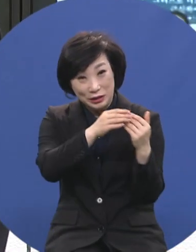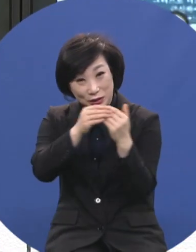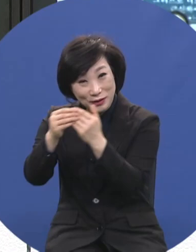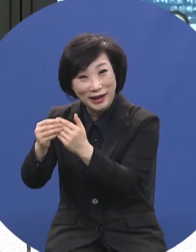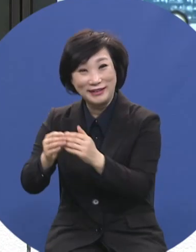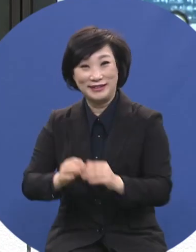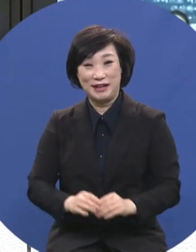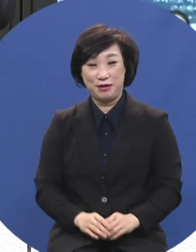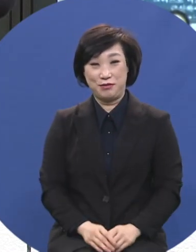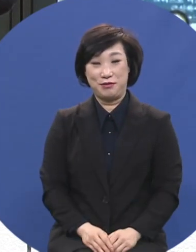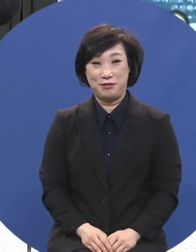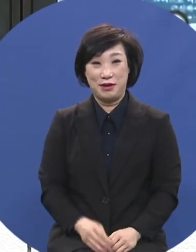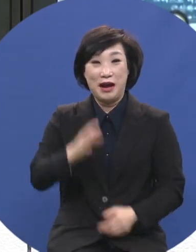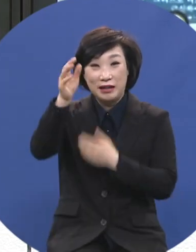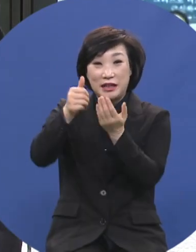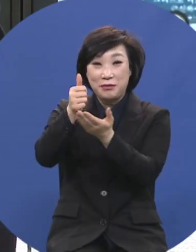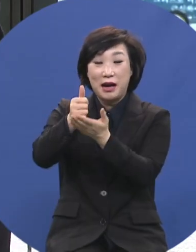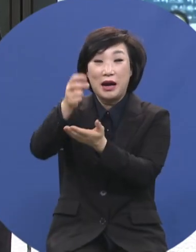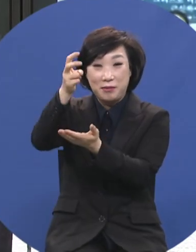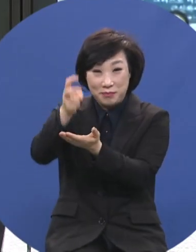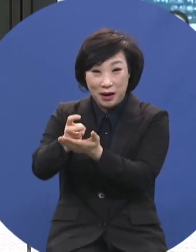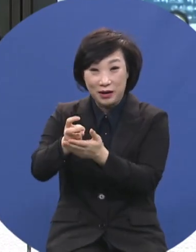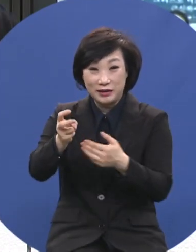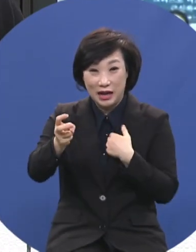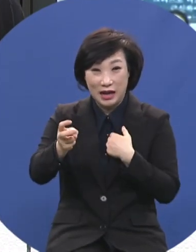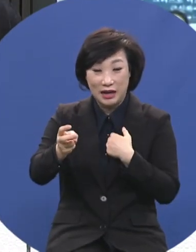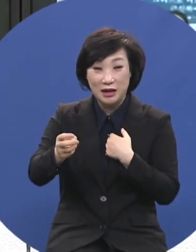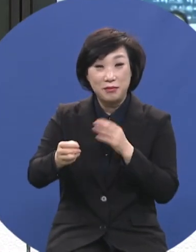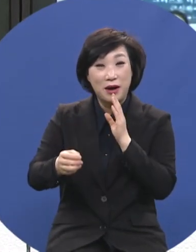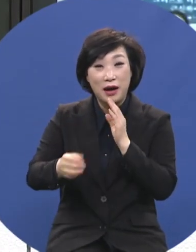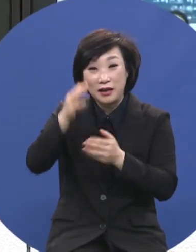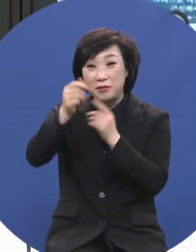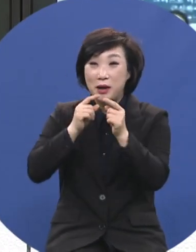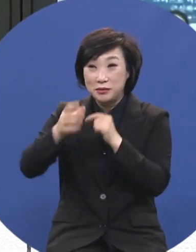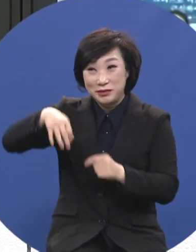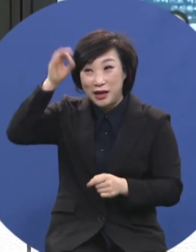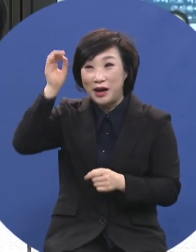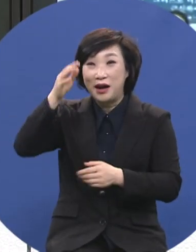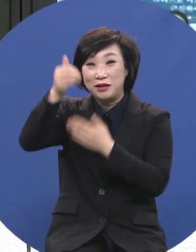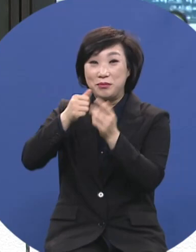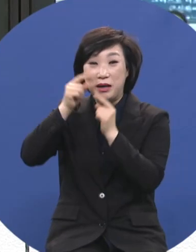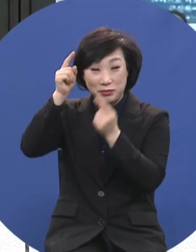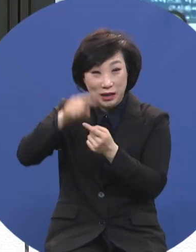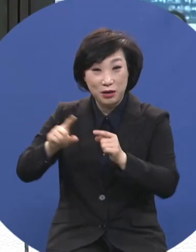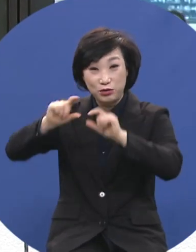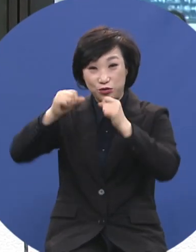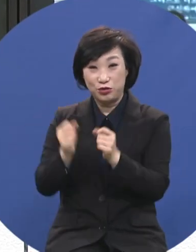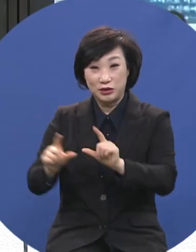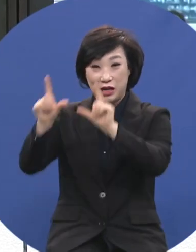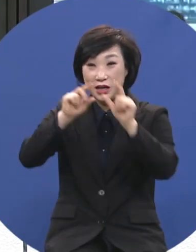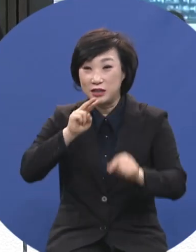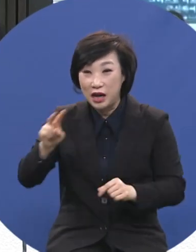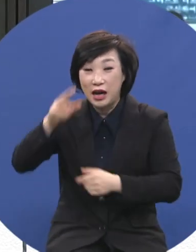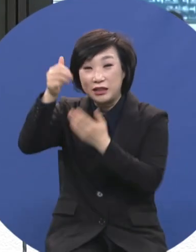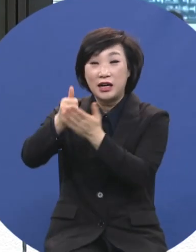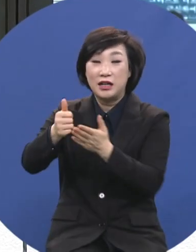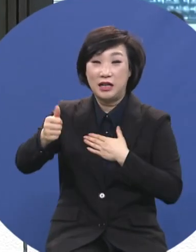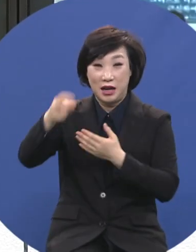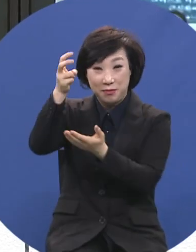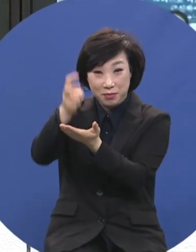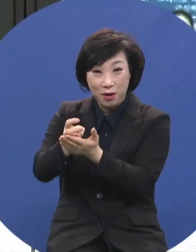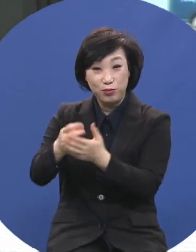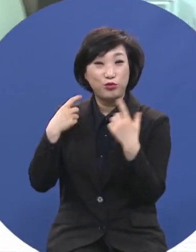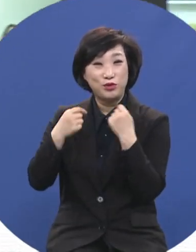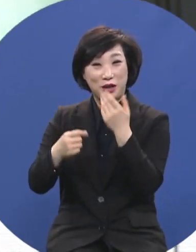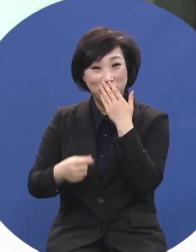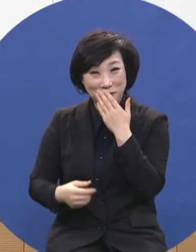인도하시리니 하나님과의 질서 그래서 그 말씀이 생각나서 그 말씀대로 살아야 하나님과의 질서가 유지되지 않냐